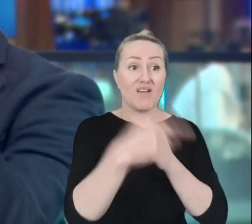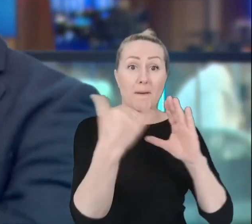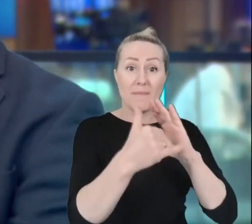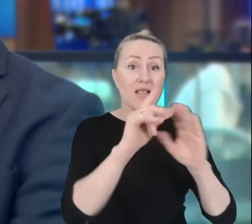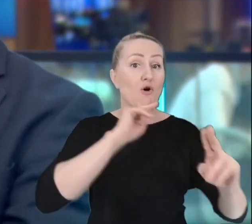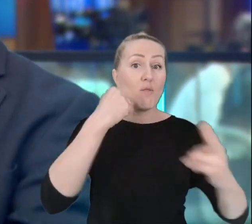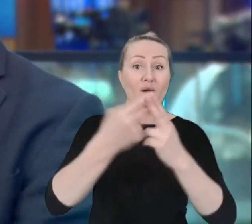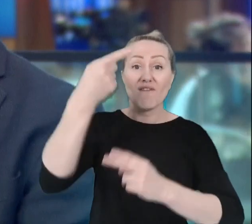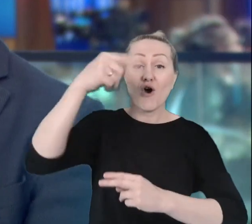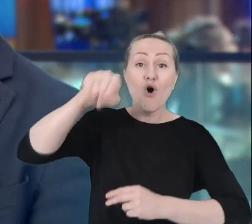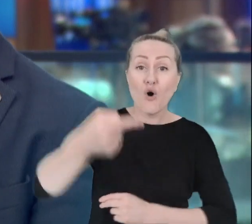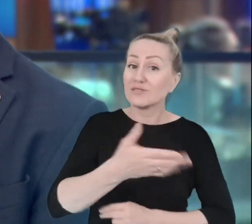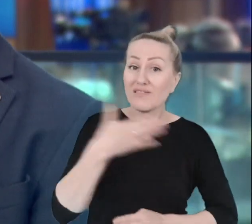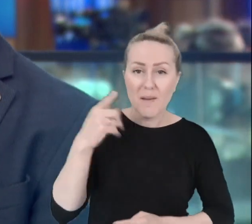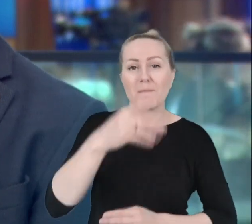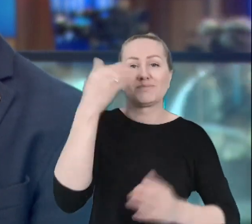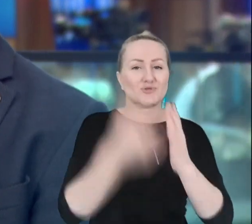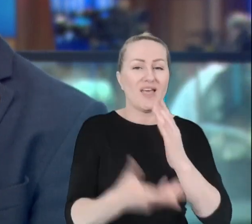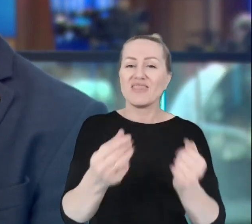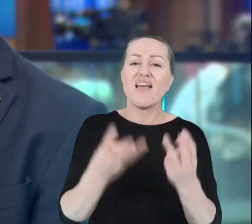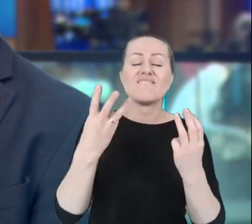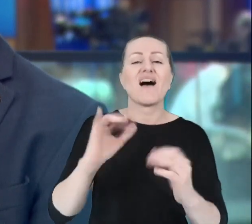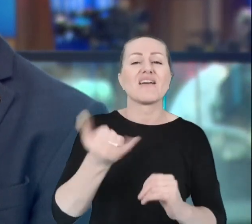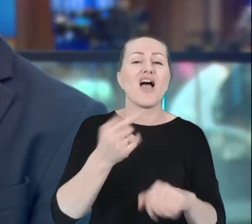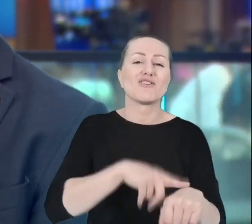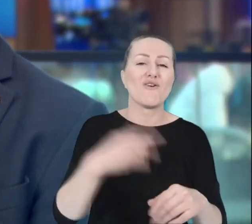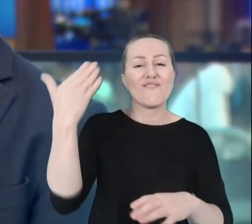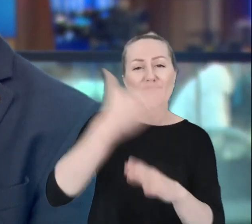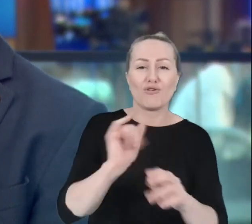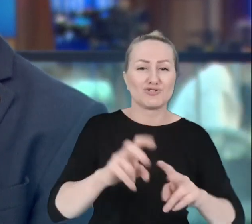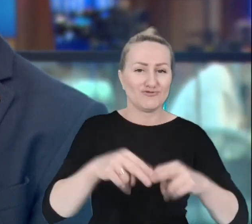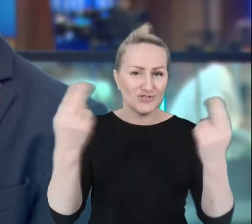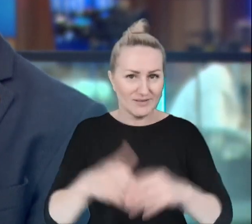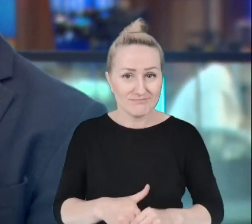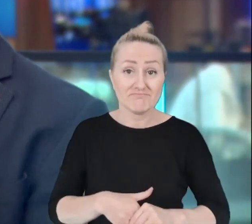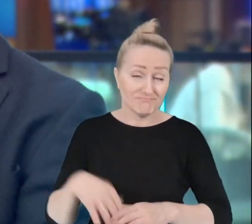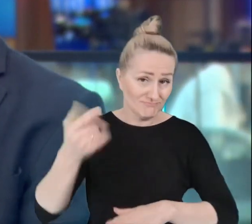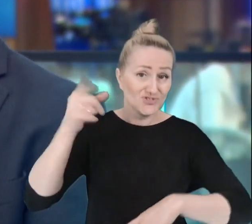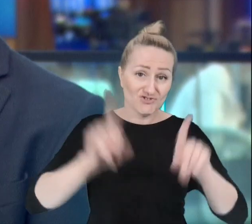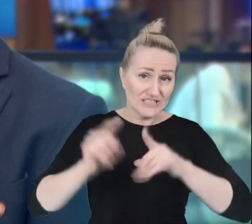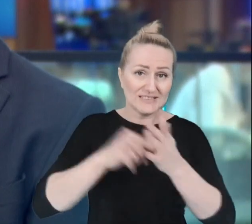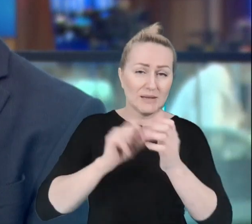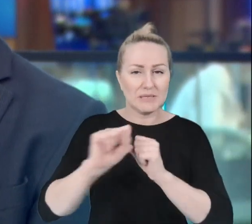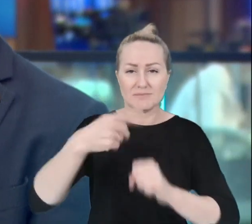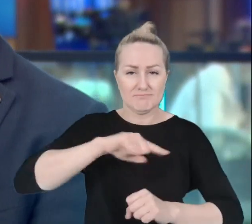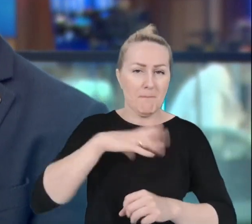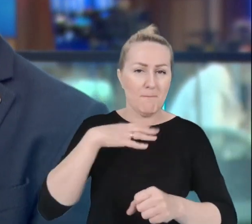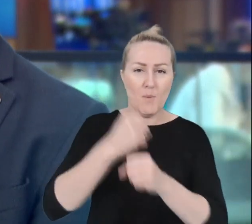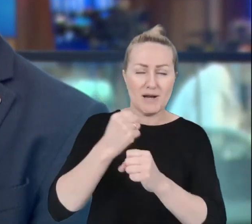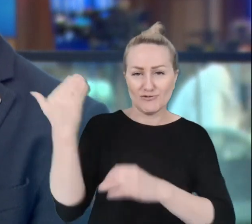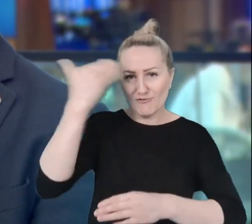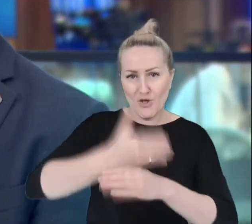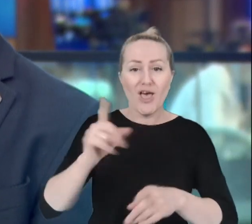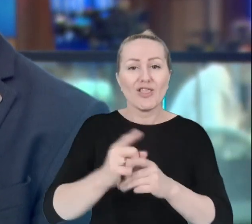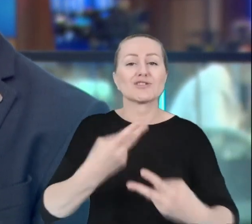i to niezależnie od pory dnia i nocy. I rzeczywiście zdarzało nam się pracować nocami i tak dalej. Zresztą skutki też zdrowotne tego